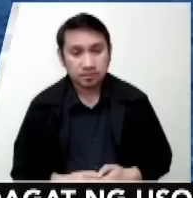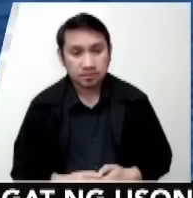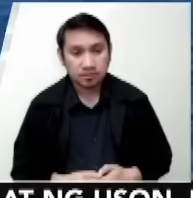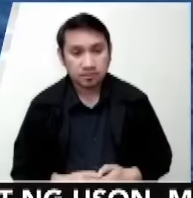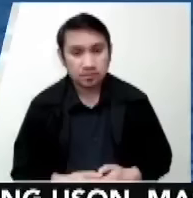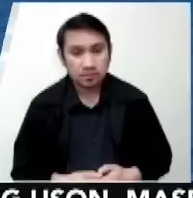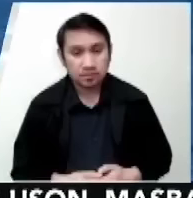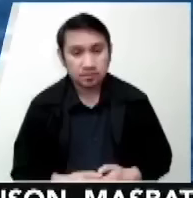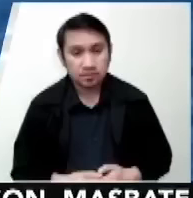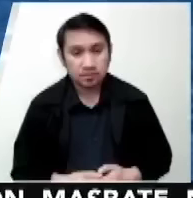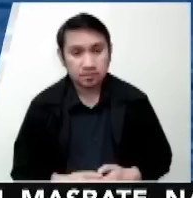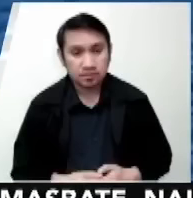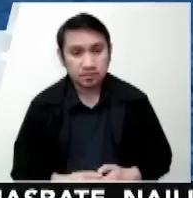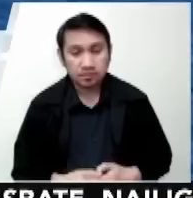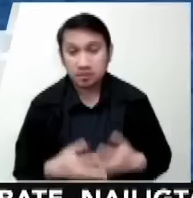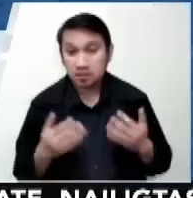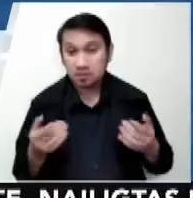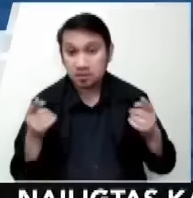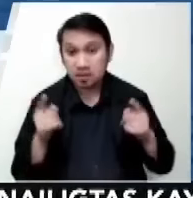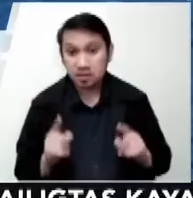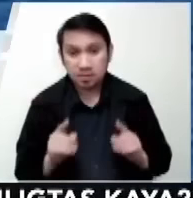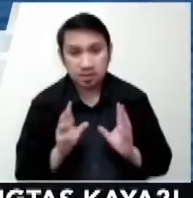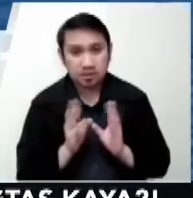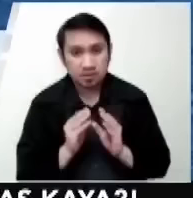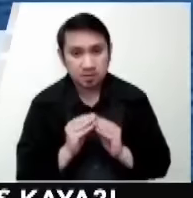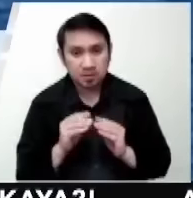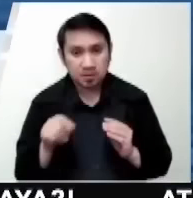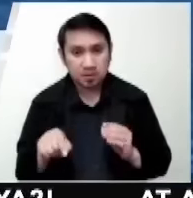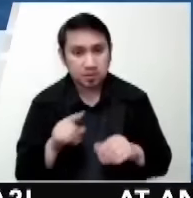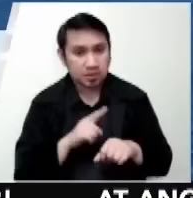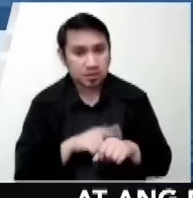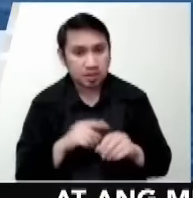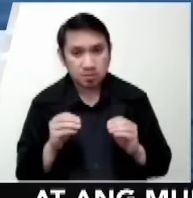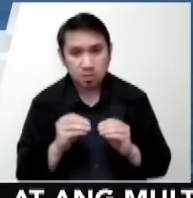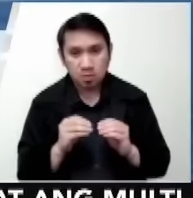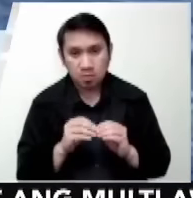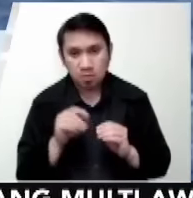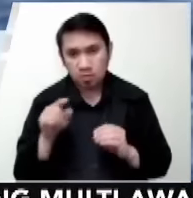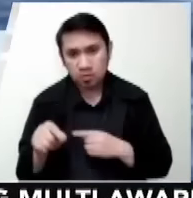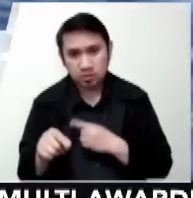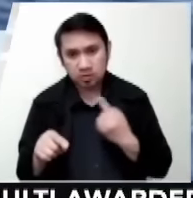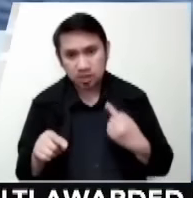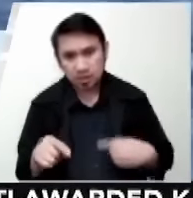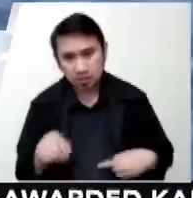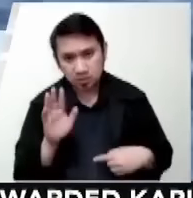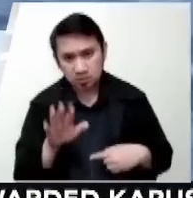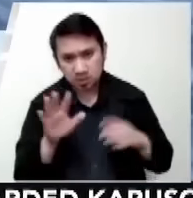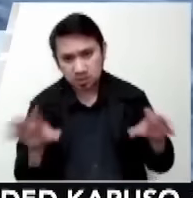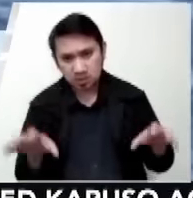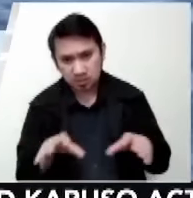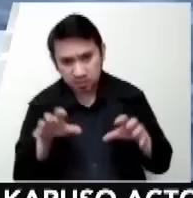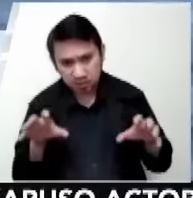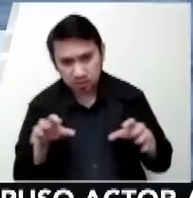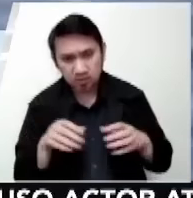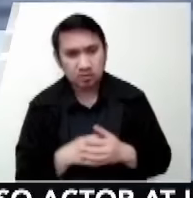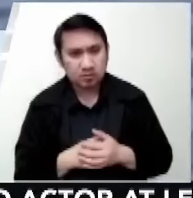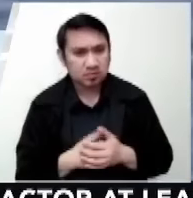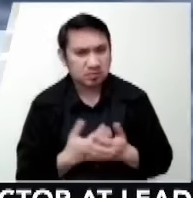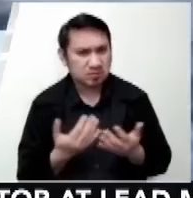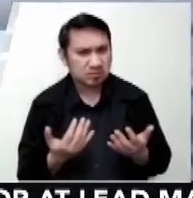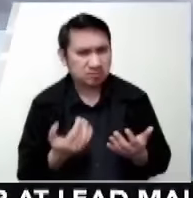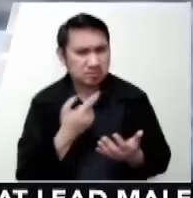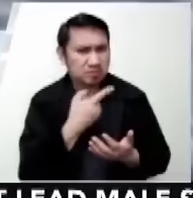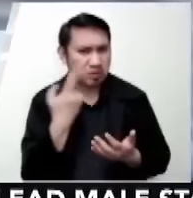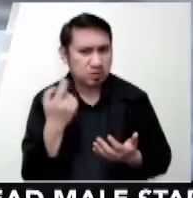center. Magaganap ang pagpupulong na ito sa panahong mas nagiging agresibo ang China sa ikinikilos sa West Philippine Sea na patuloy namang pinapalaga ng